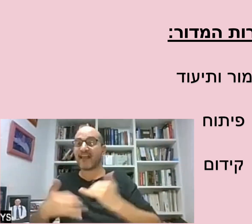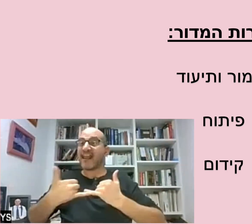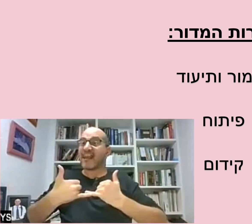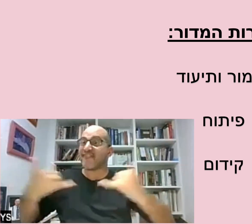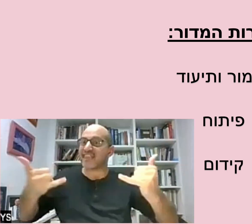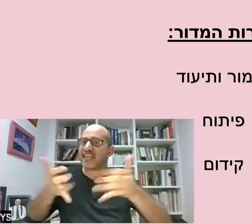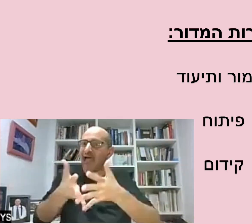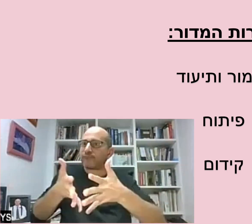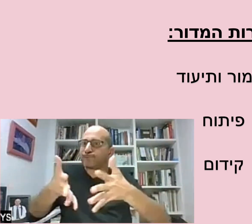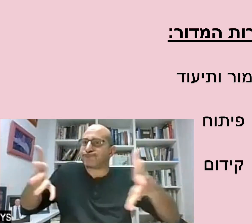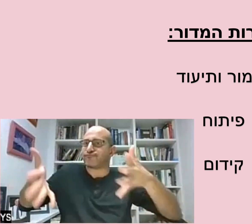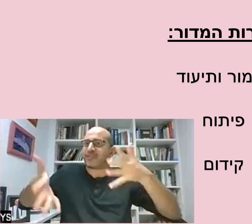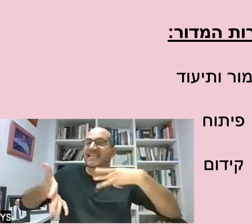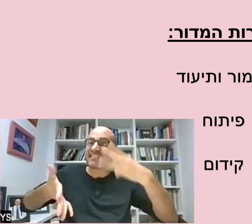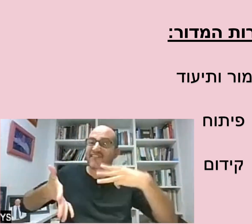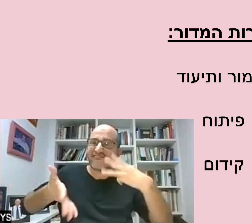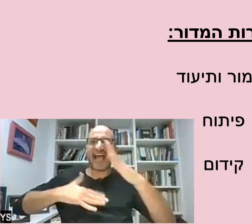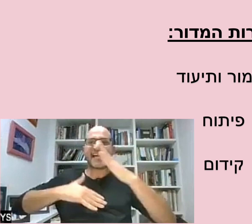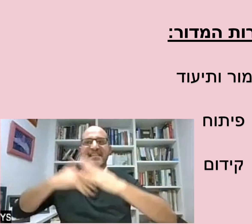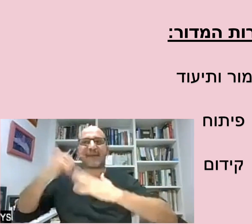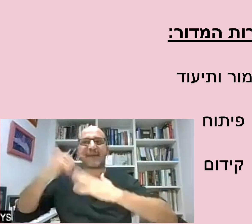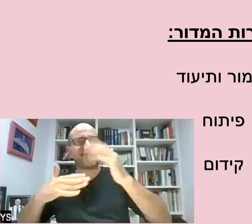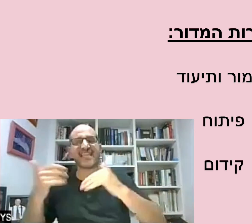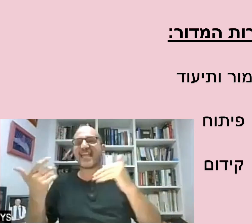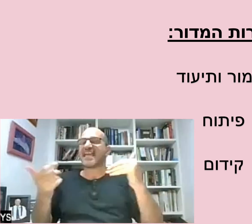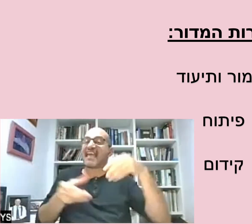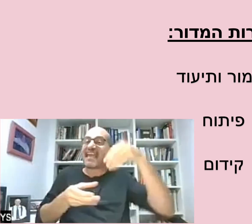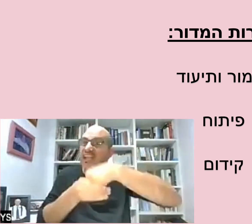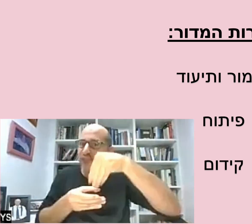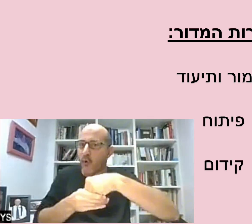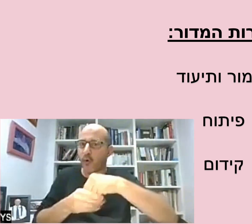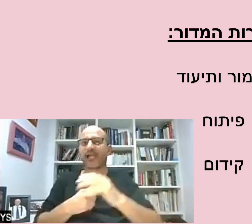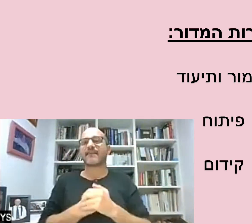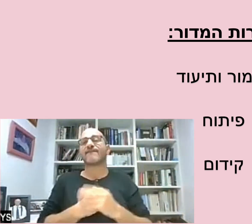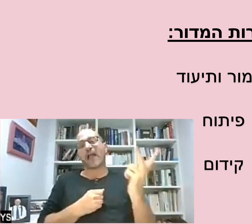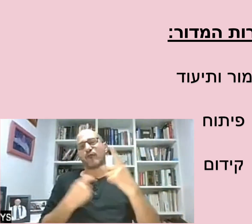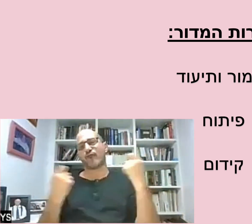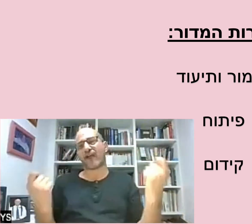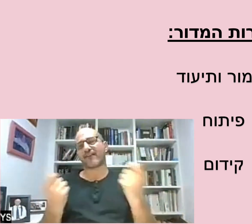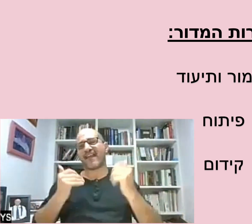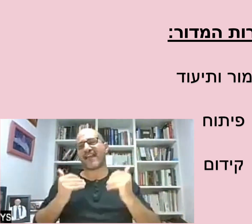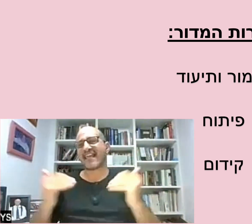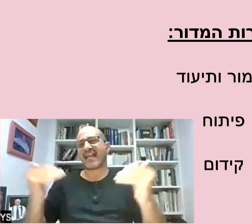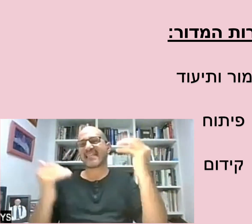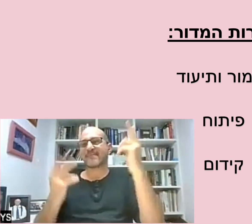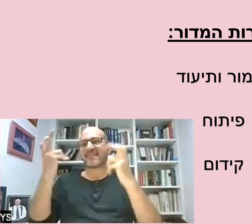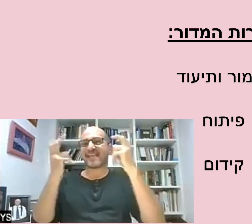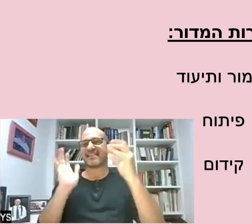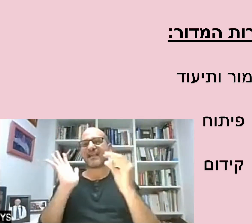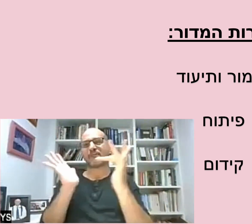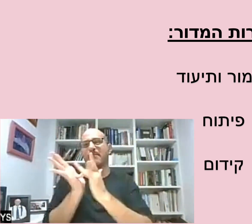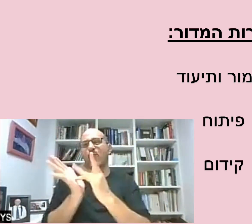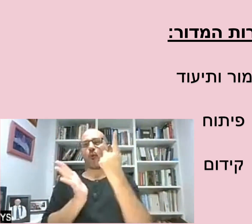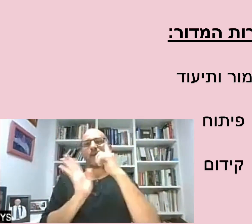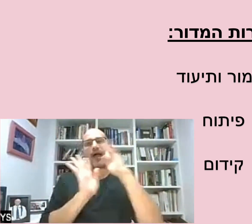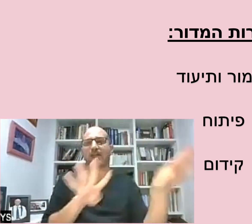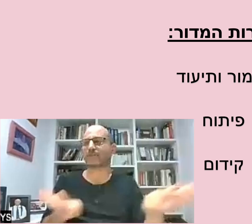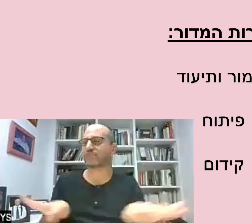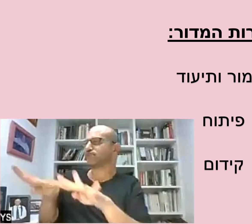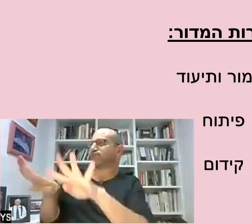תישאר ולתעד אותה, לפתח, לקדם את השפה, לבנות את המבנה, את התוכן, וכמובן